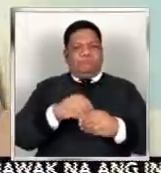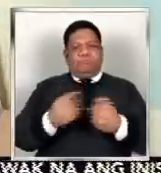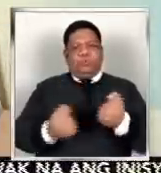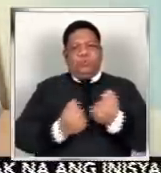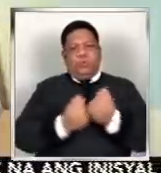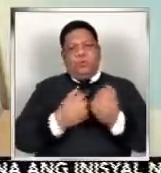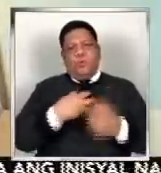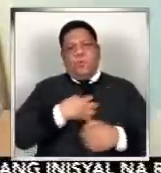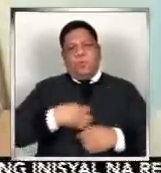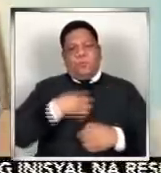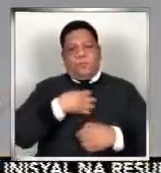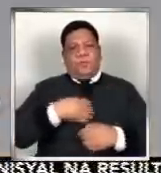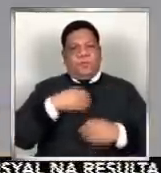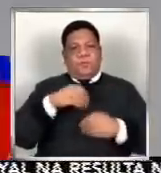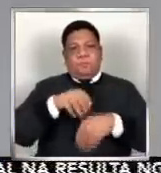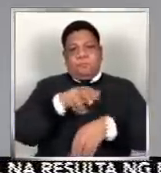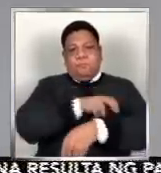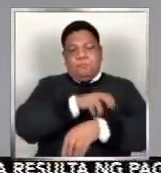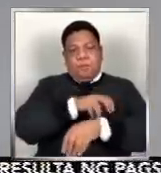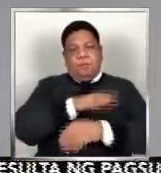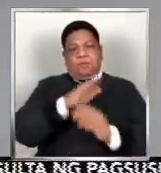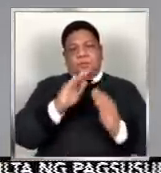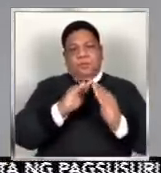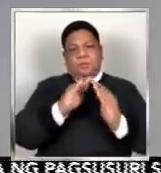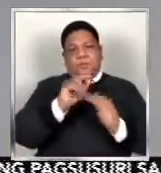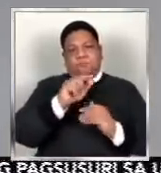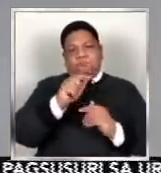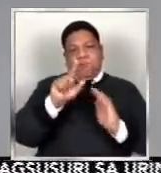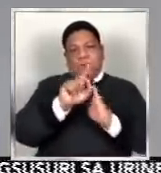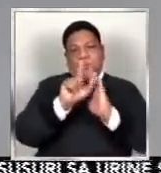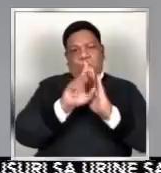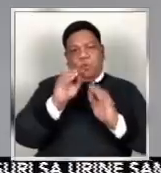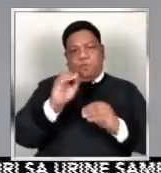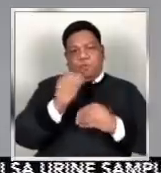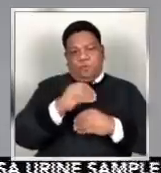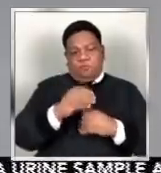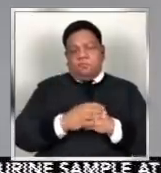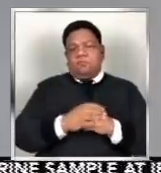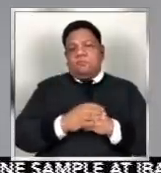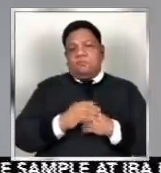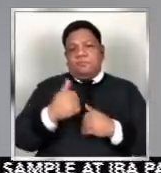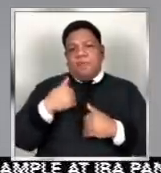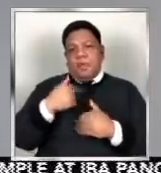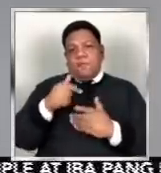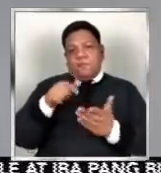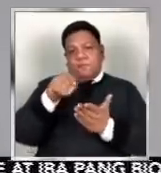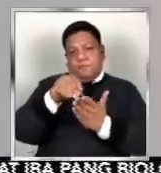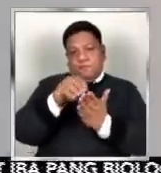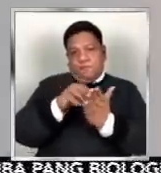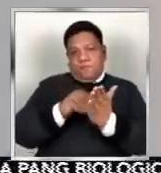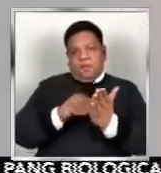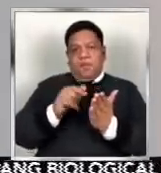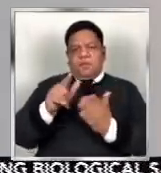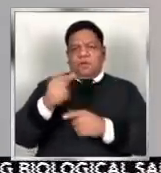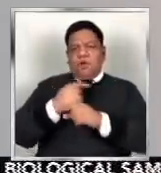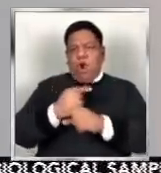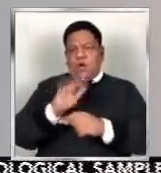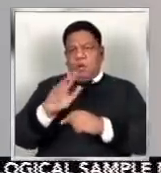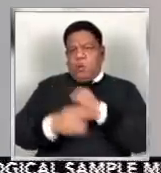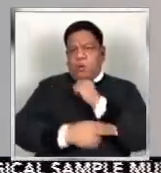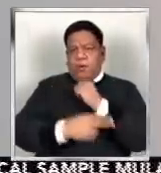City Prosecutor's Office. Isusumite rin ang sinumpaang salaysay ng security guard ng hotel na tumulong sa